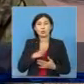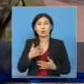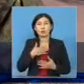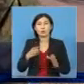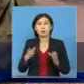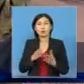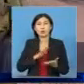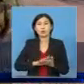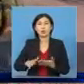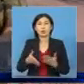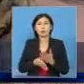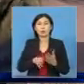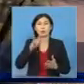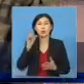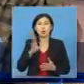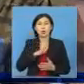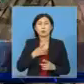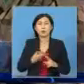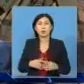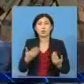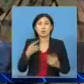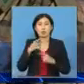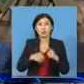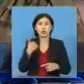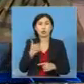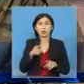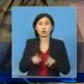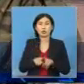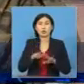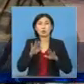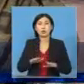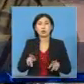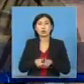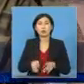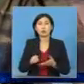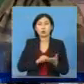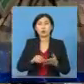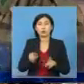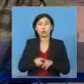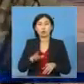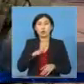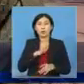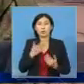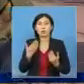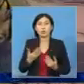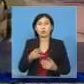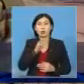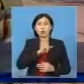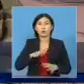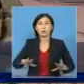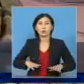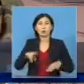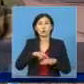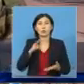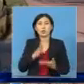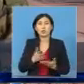собрали мусор, нам помогли студенты. Однако уже на следующей неделе на этом месте вновь будут горы отходов. Здесь патрулирует конная